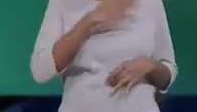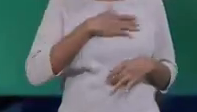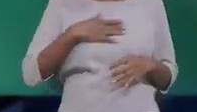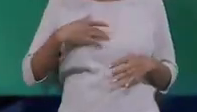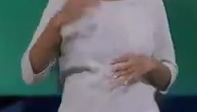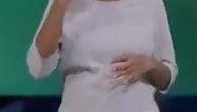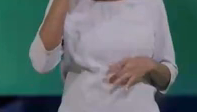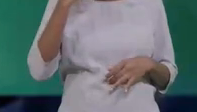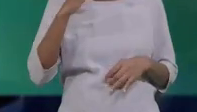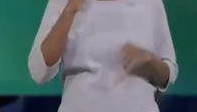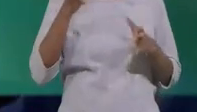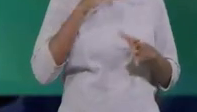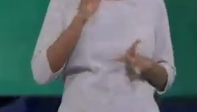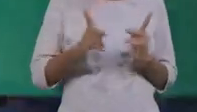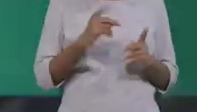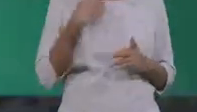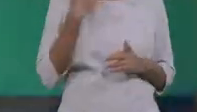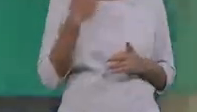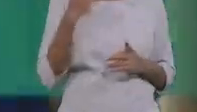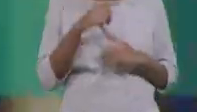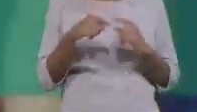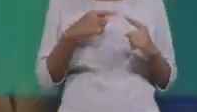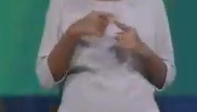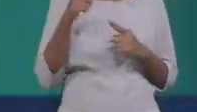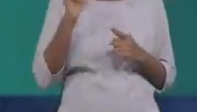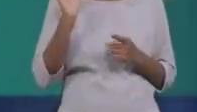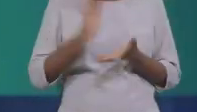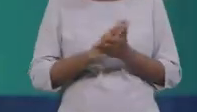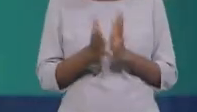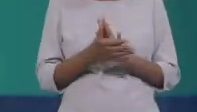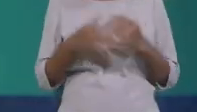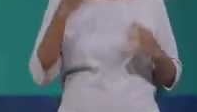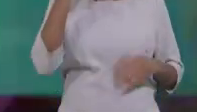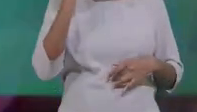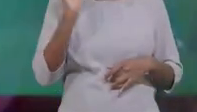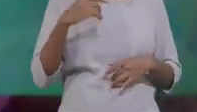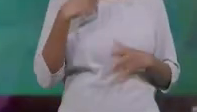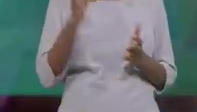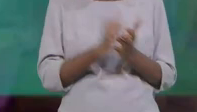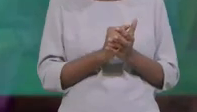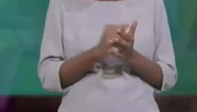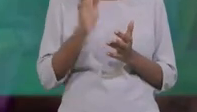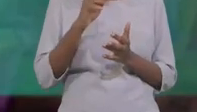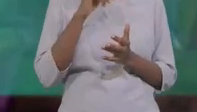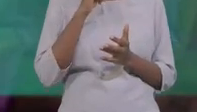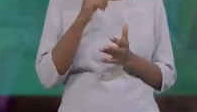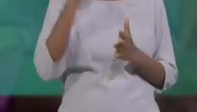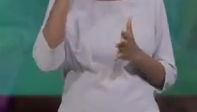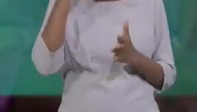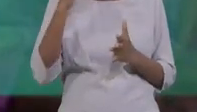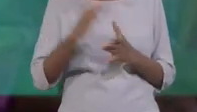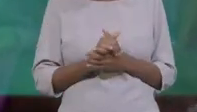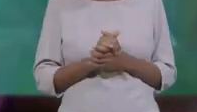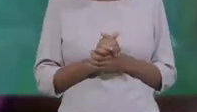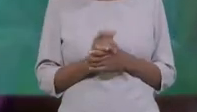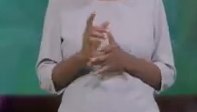il ne t'a pas donné la maladie et les infirmités. Il y a des gens, quand ils sont malades, ils disent, ils ne